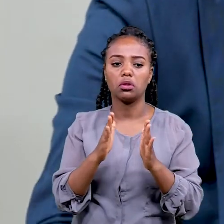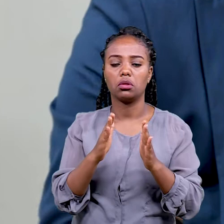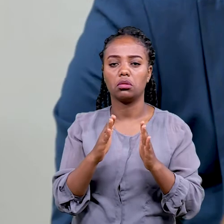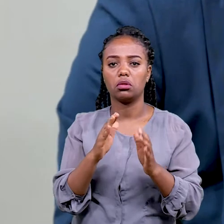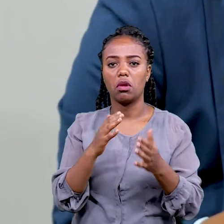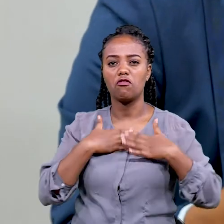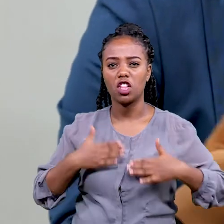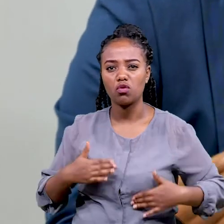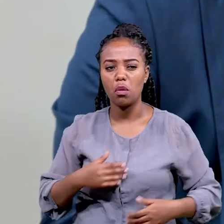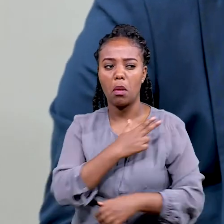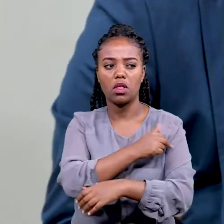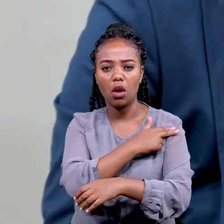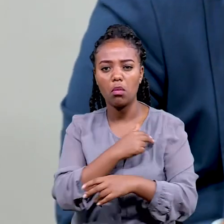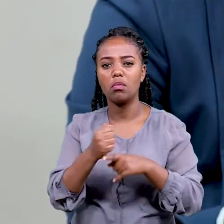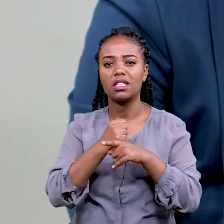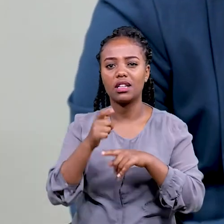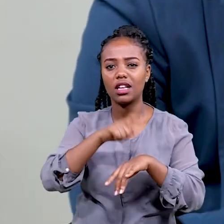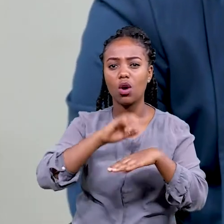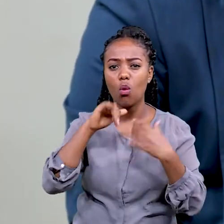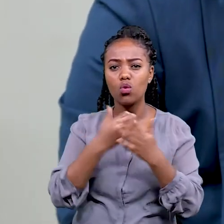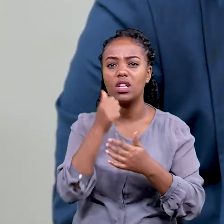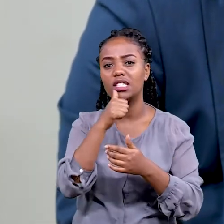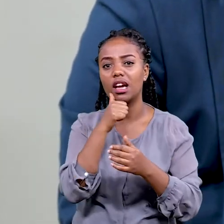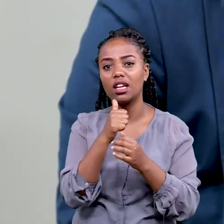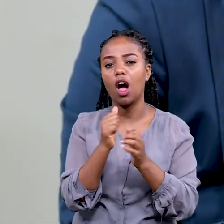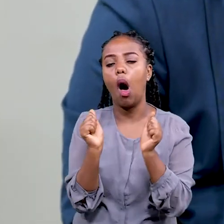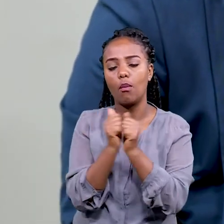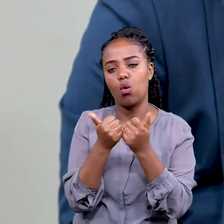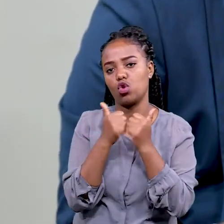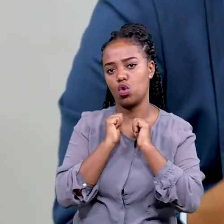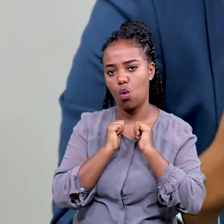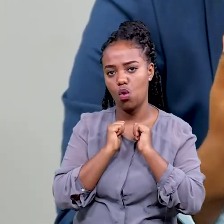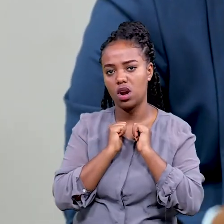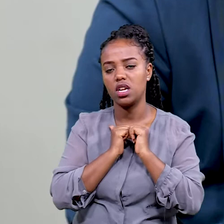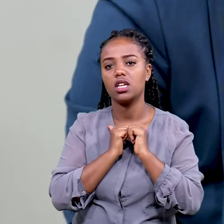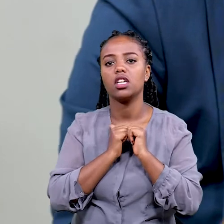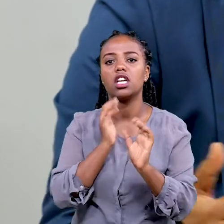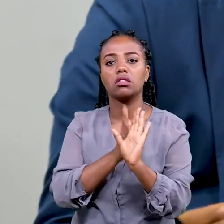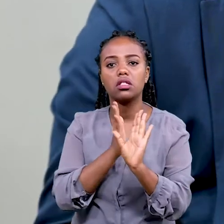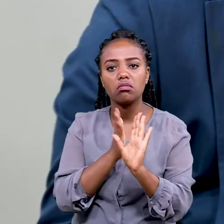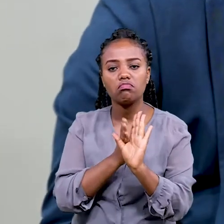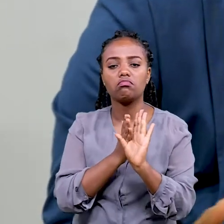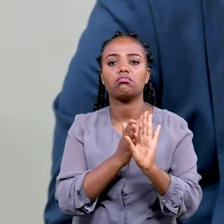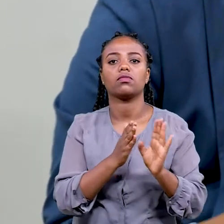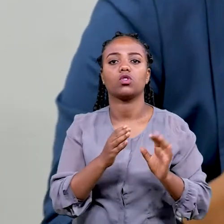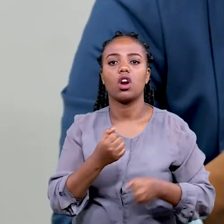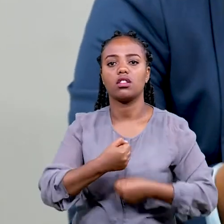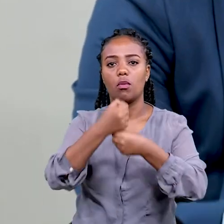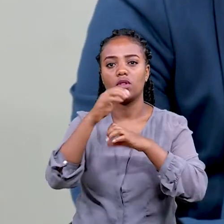በሚፈተሹበት፣ በሚታከሙበት፣ በሚሰለጥኑበት ጊዜ ሁሉ የሴት መኮንኖች አብሯቸው እንዲኖሩ ሳይኮሶሻል ሰፖርት